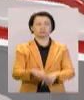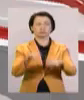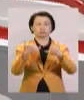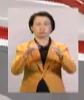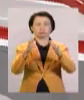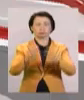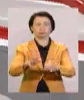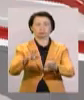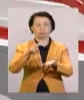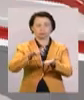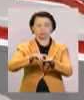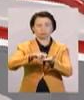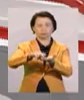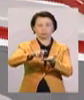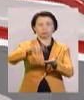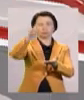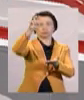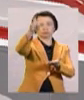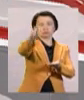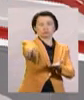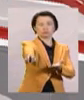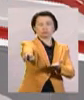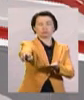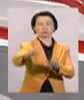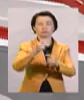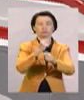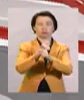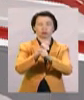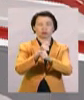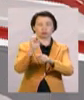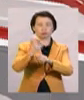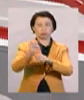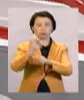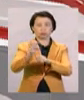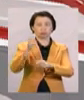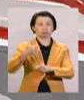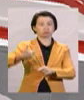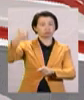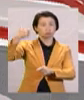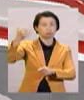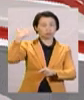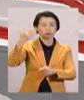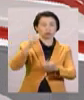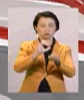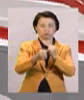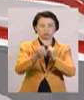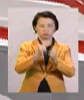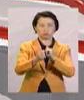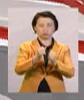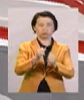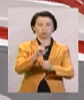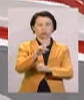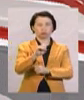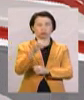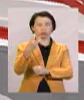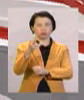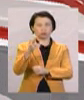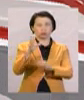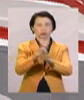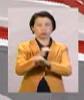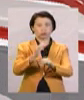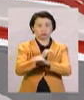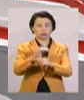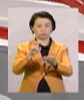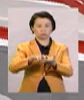Atlet lompat jauh negara Abdul Latif Rompli mempertahankan pingat emas yang dimenanginya di Sukma 2016 Sarawak dengan